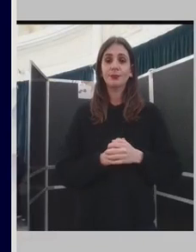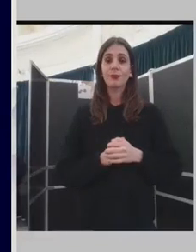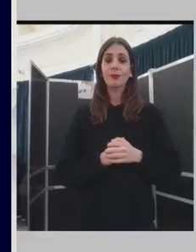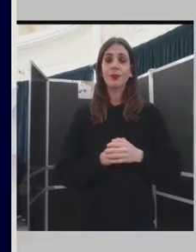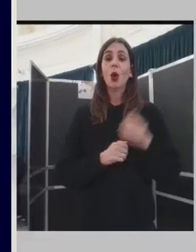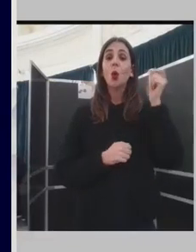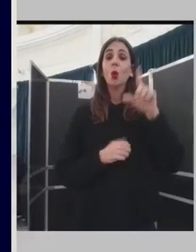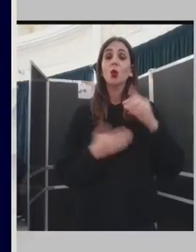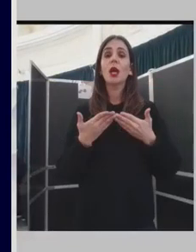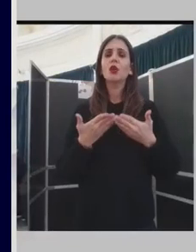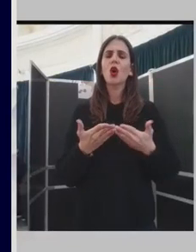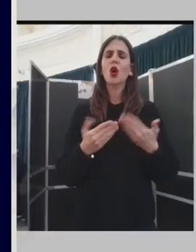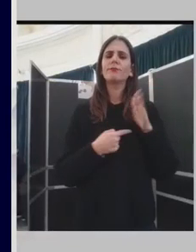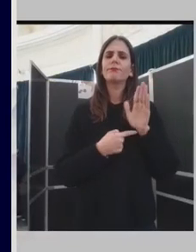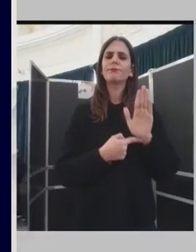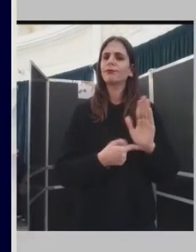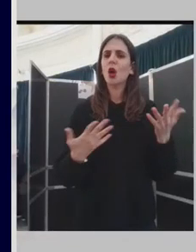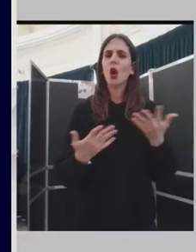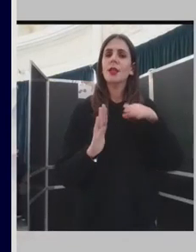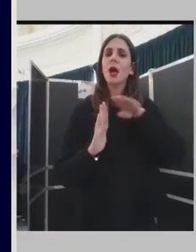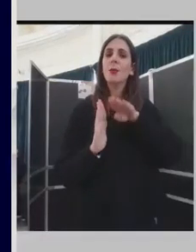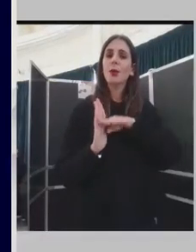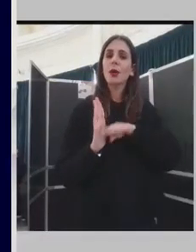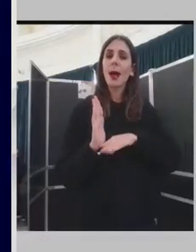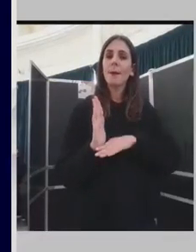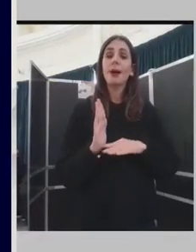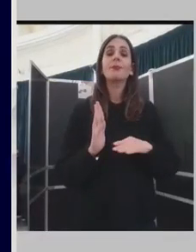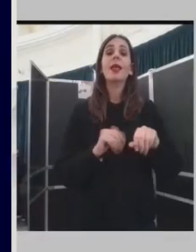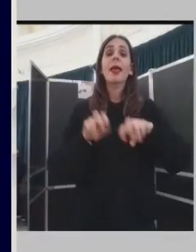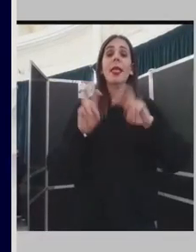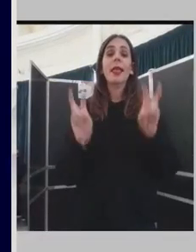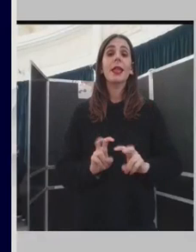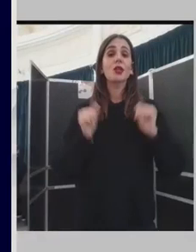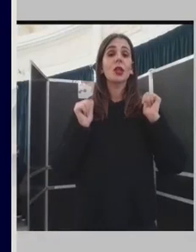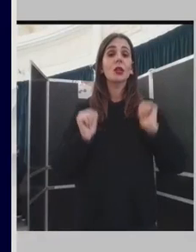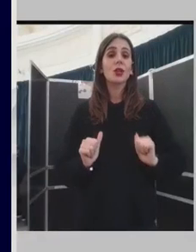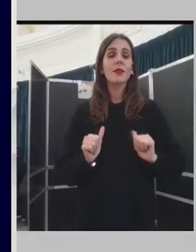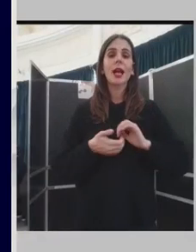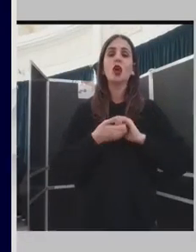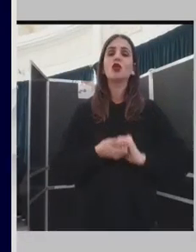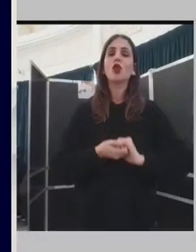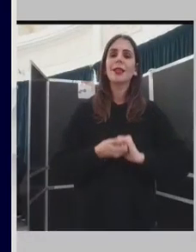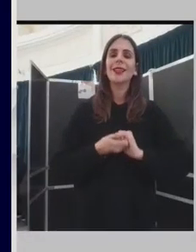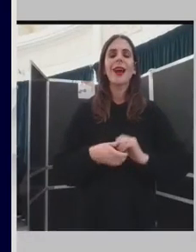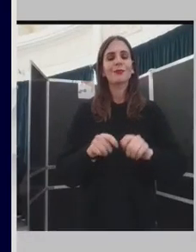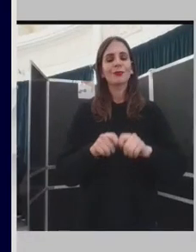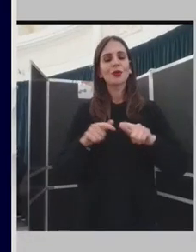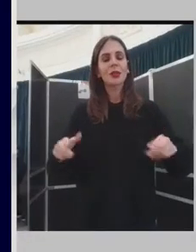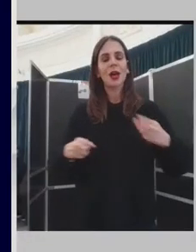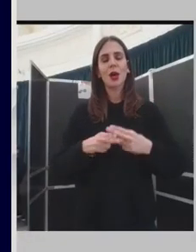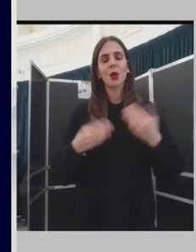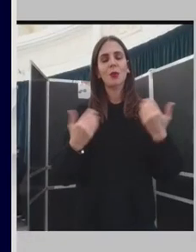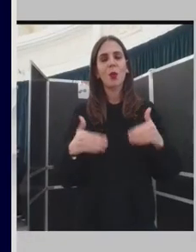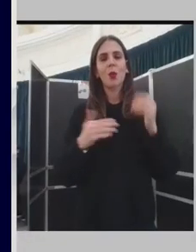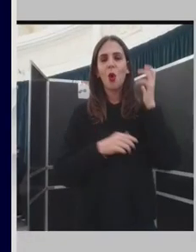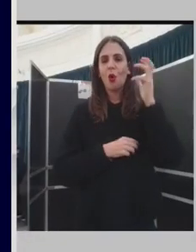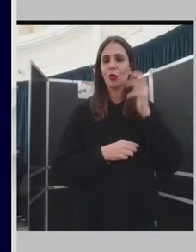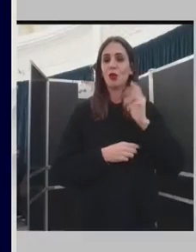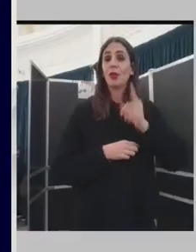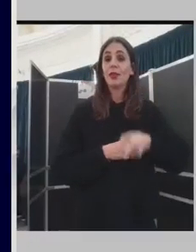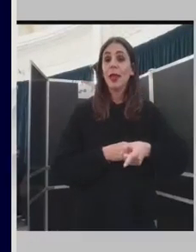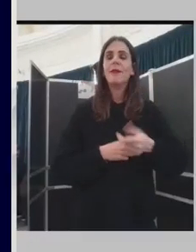questo senso, propone che l'energia civica e solidale di cui Roma può farsi vanto sia